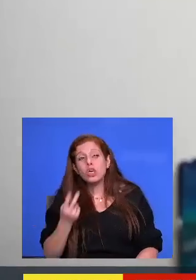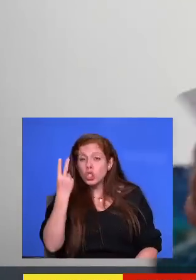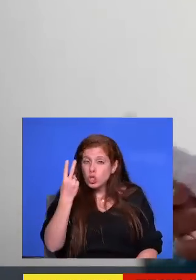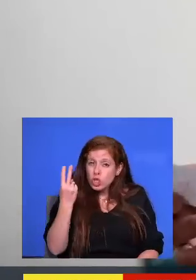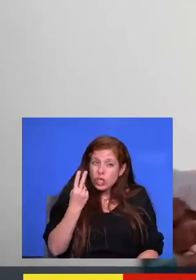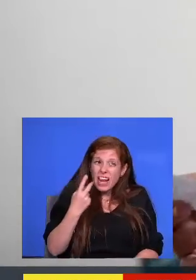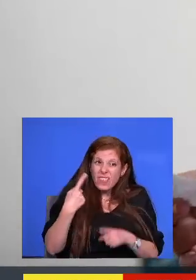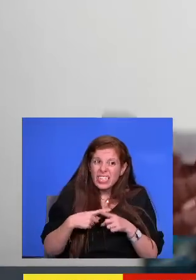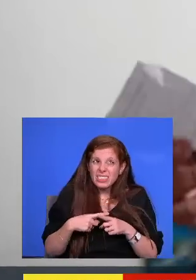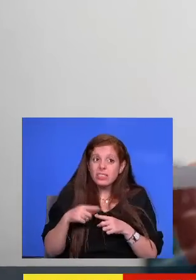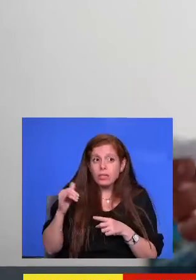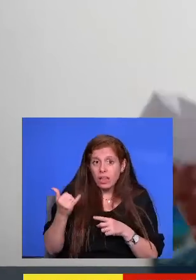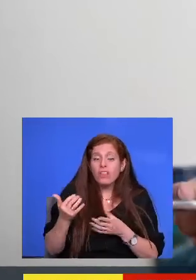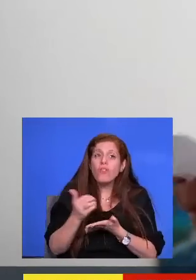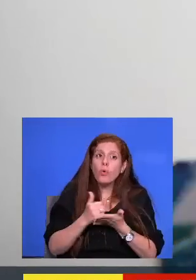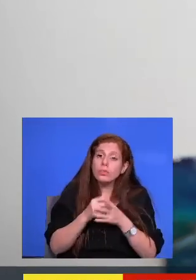2.50 שקלים.